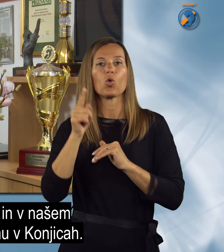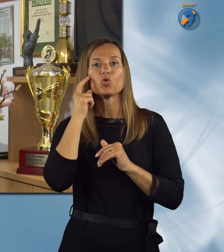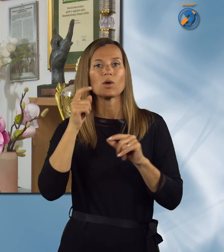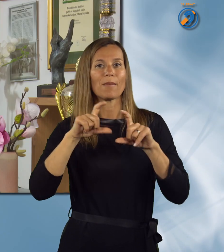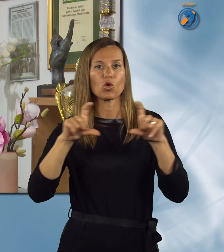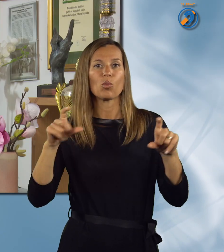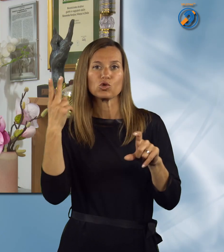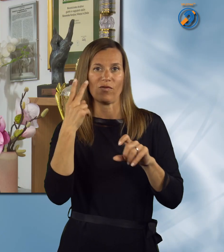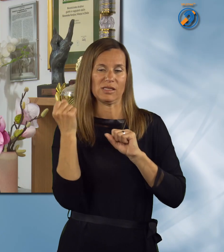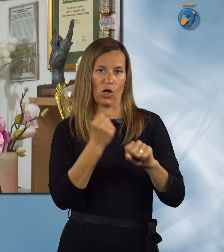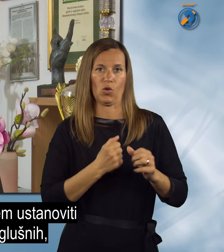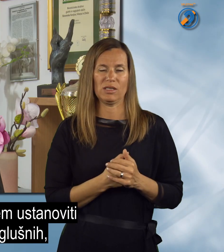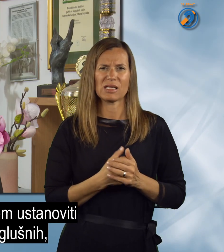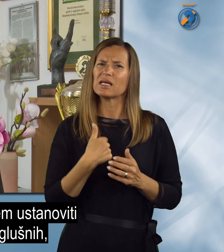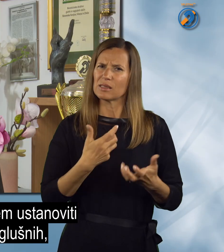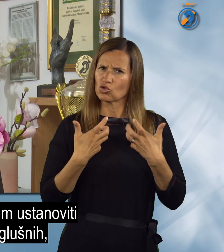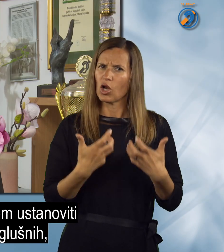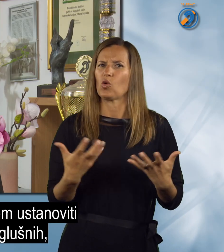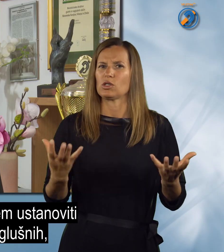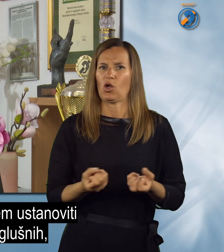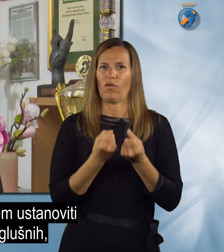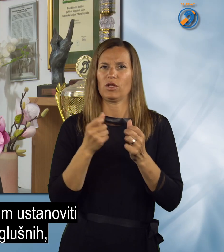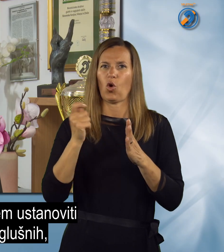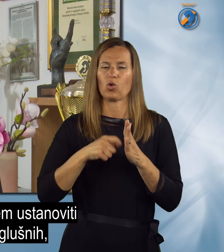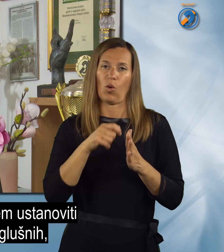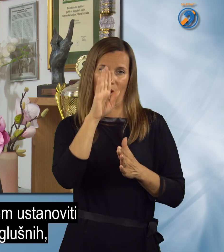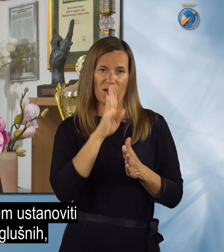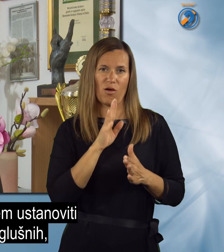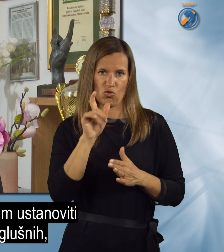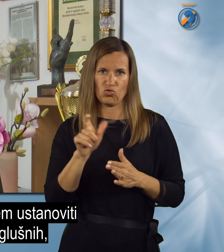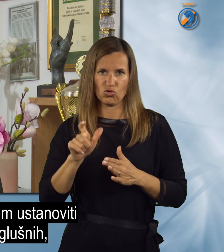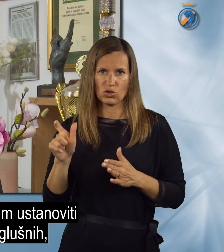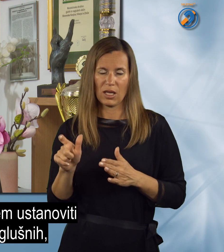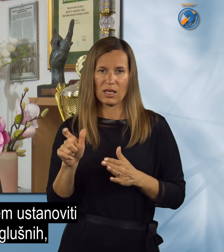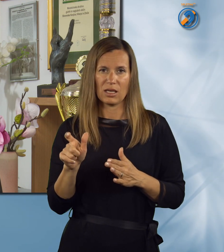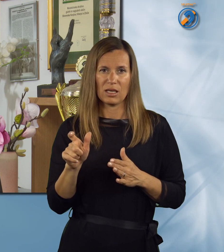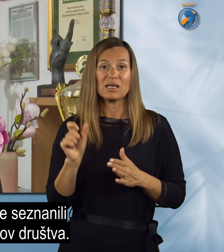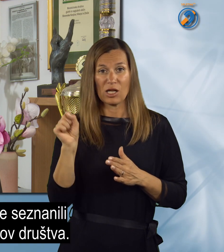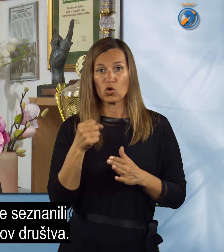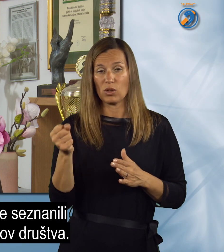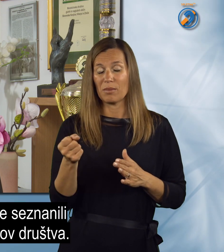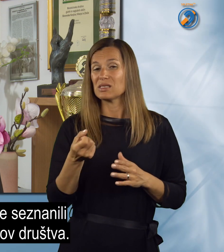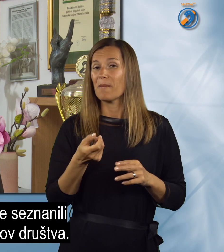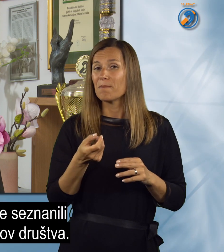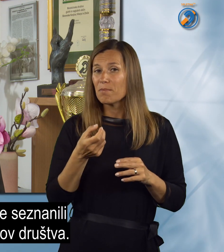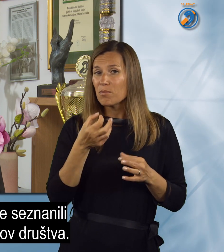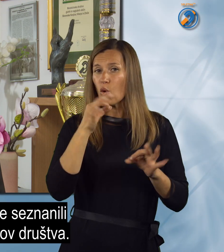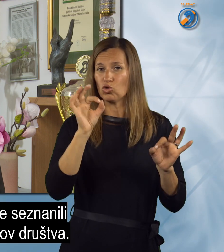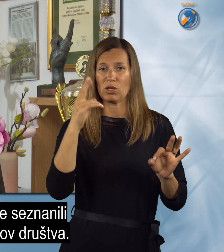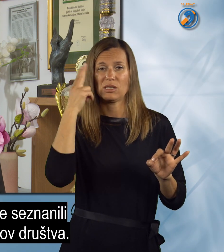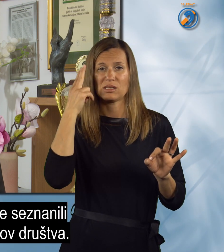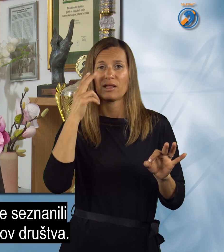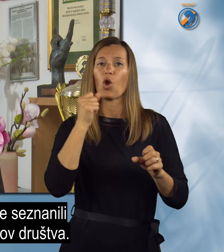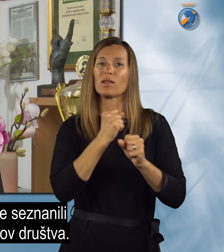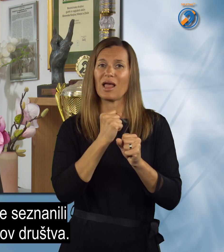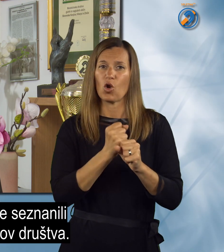Konicah. Namen sem imel ustanoviti odbor naglušnih, zaradi da bi se bolj seznanjala